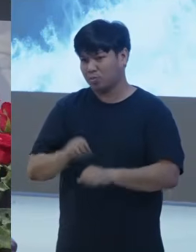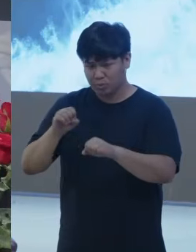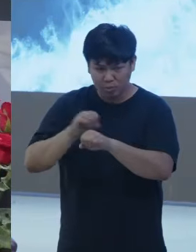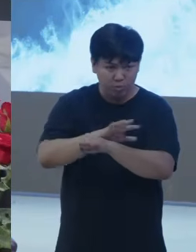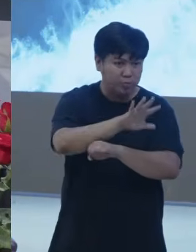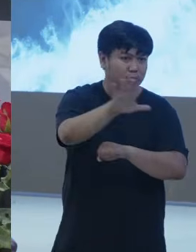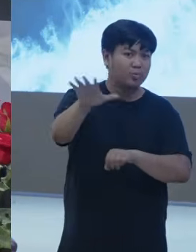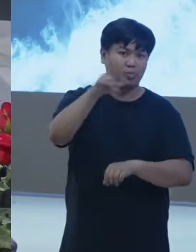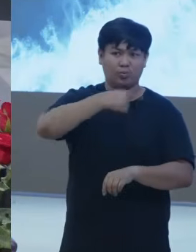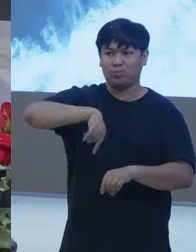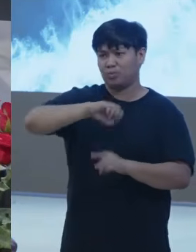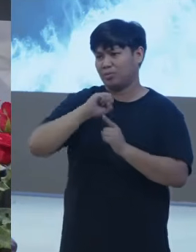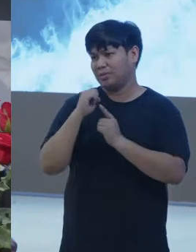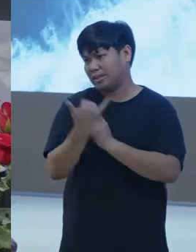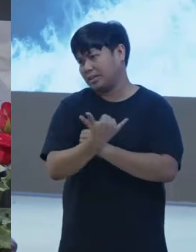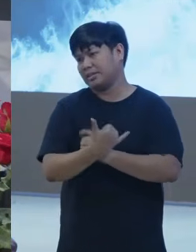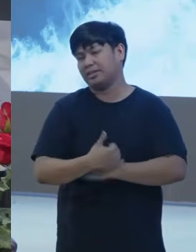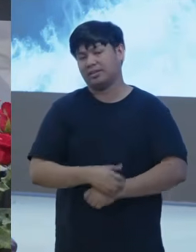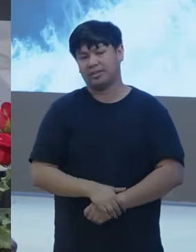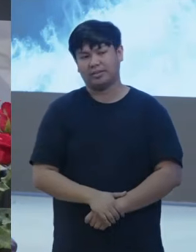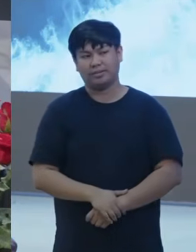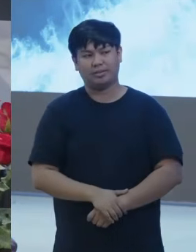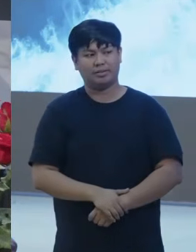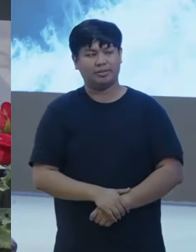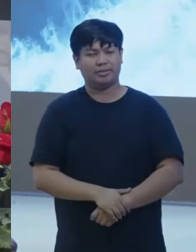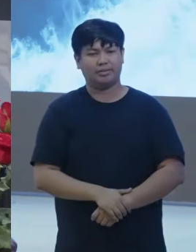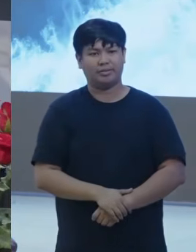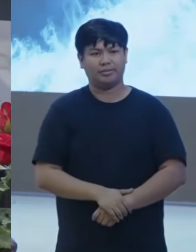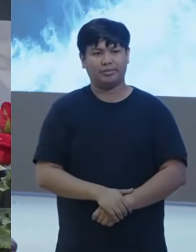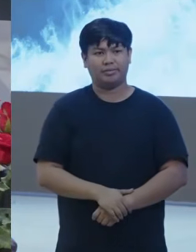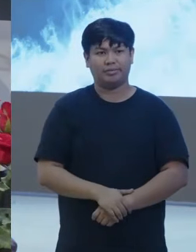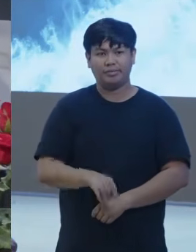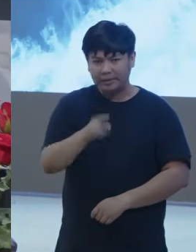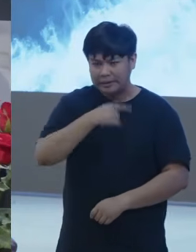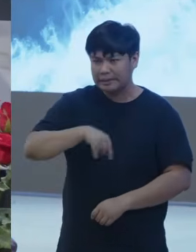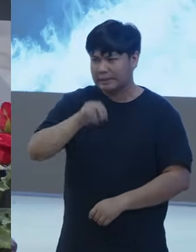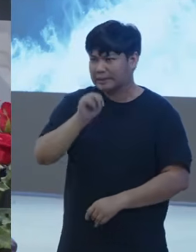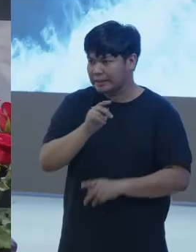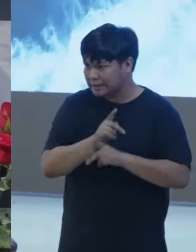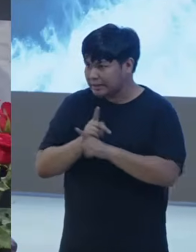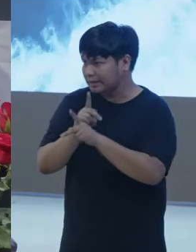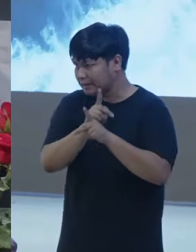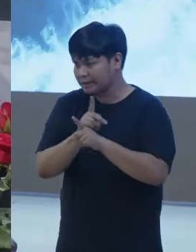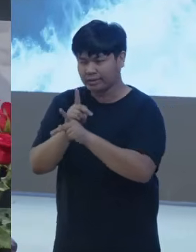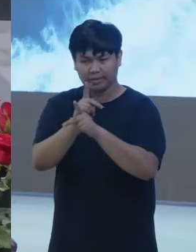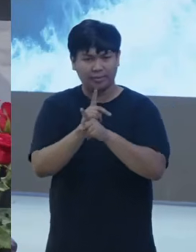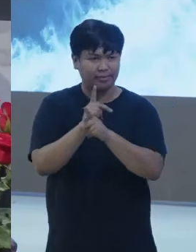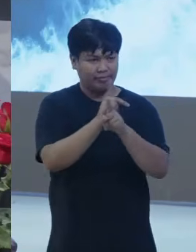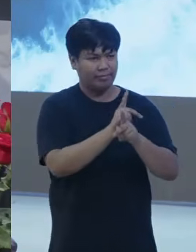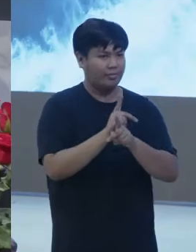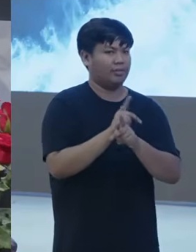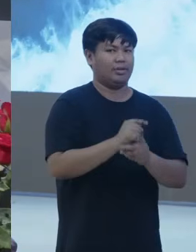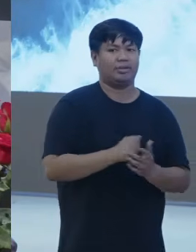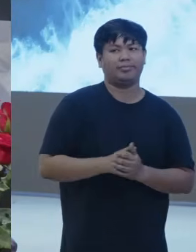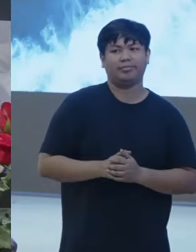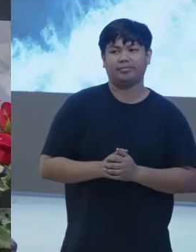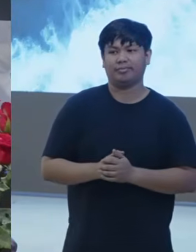ating lipunan. No? Ating pong dapat binibigyan ng pansin yung